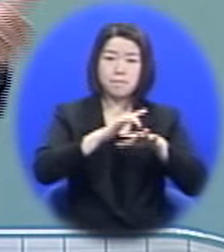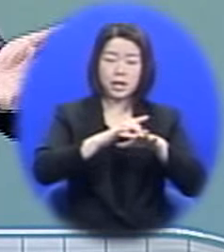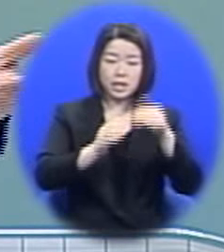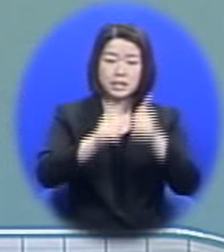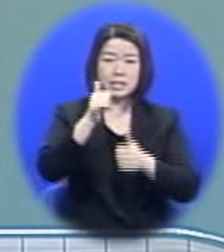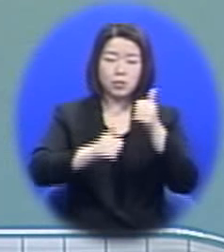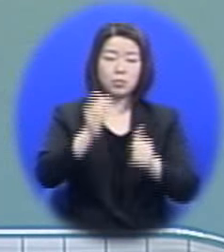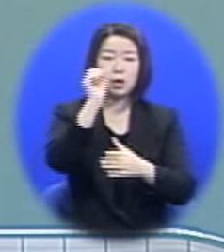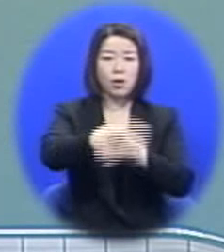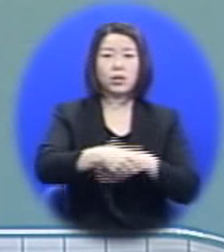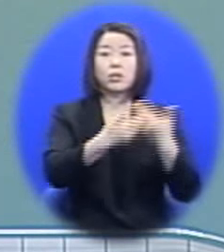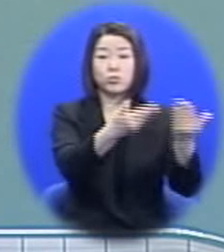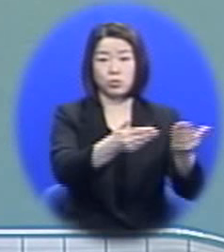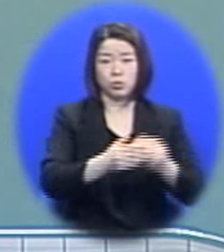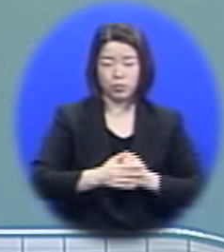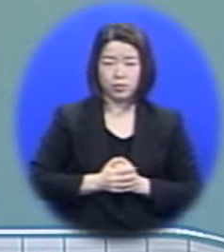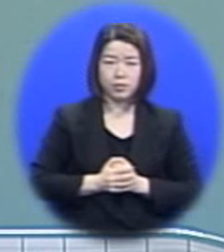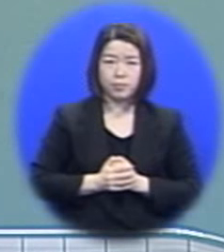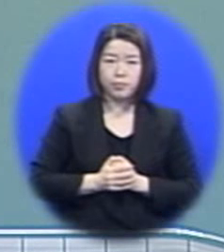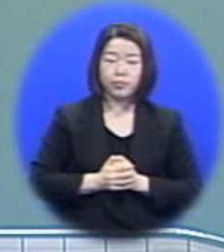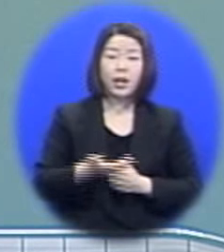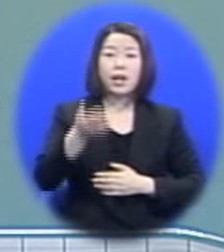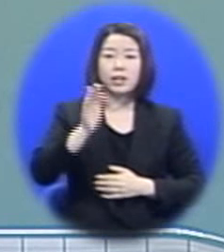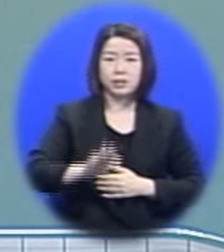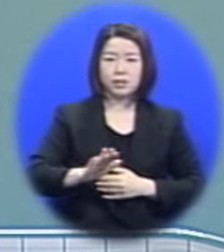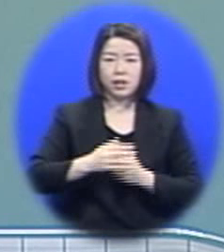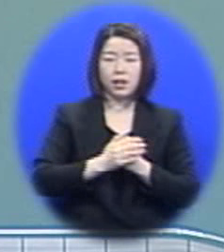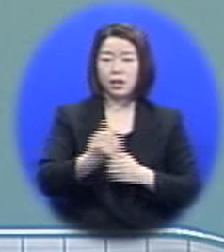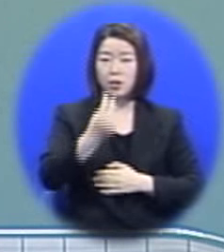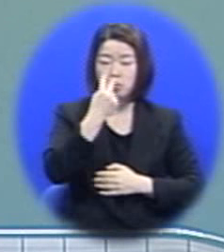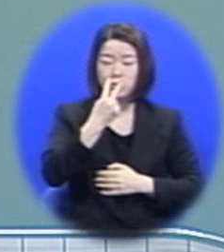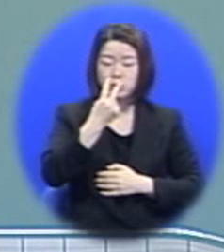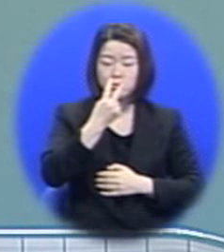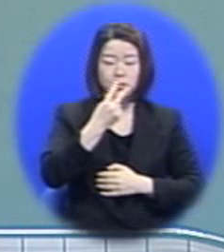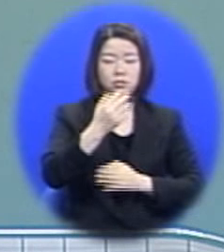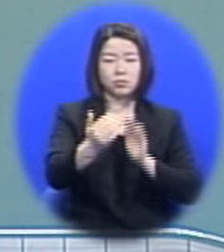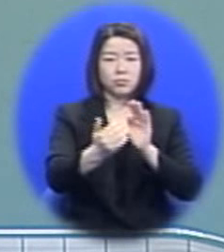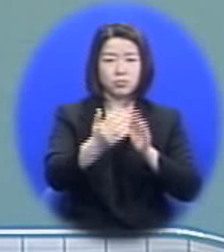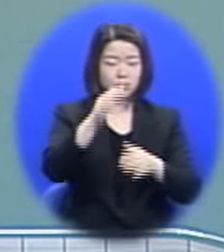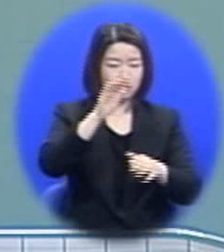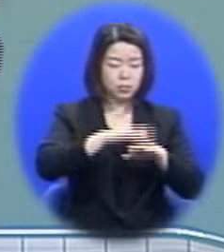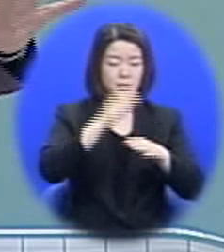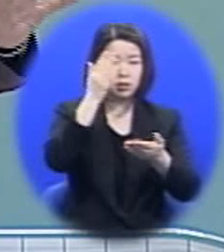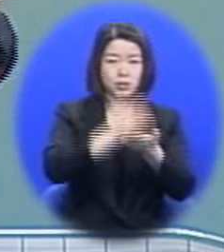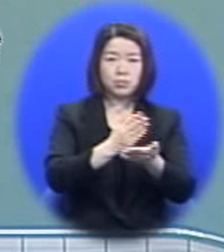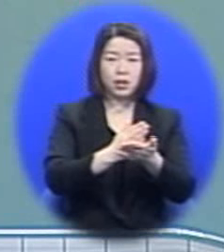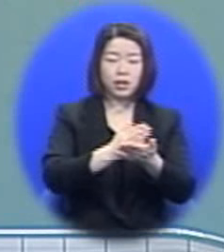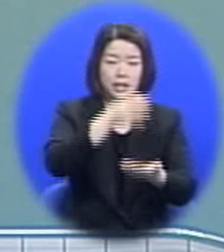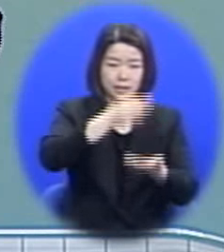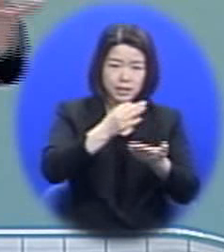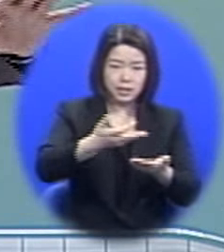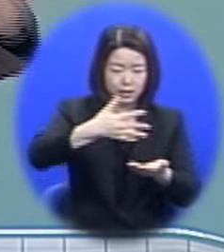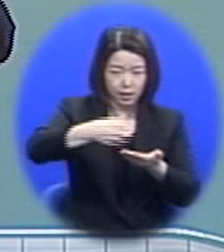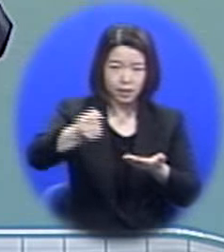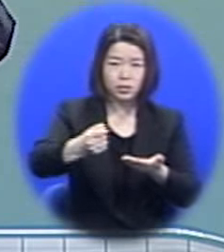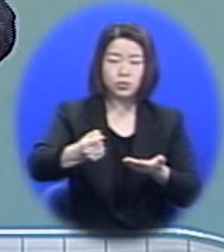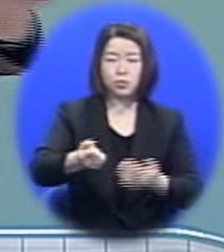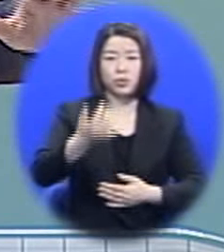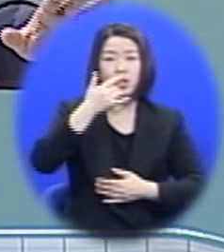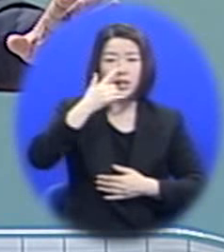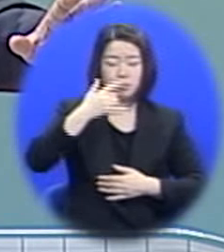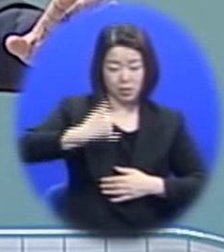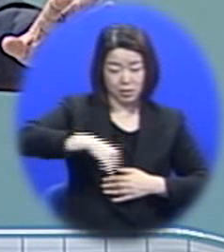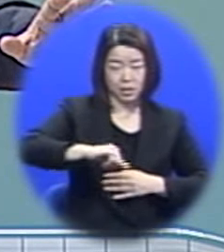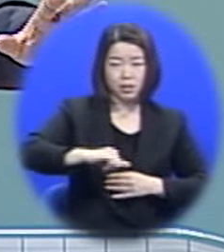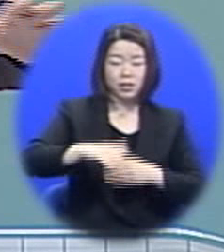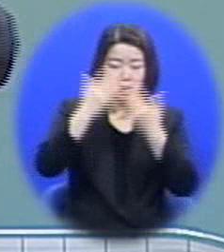시험해 보도록 허락합니다. 그러나 목숨은 건드리지 말라. 재산 다 뺏어 가고 자녀 다 죽고 종들 다